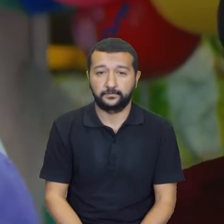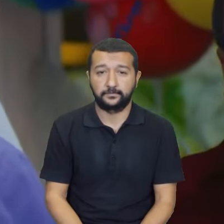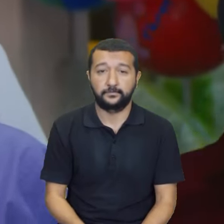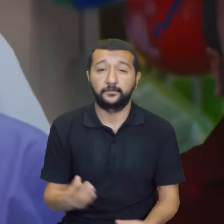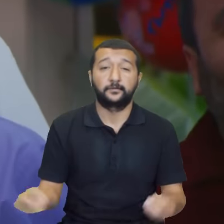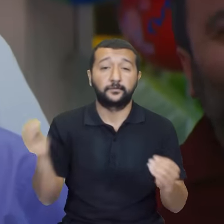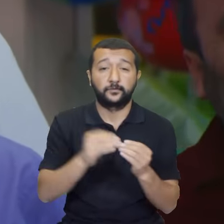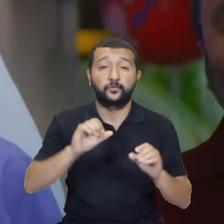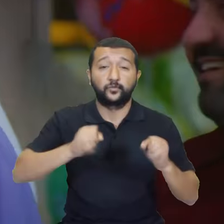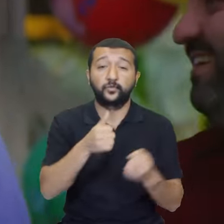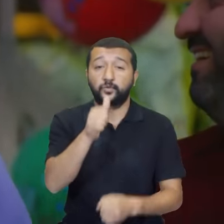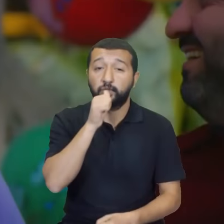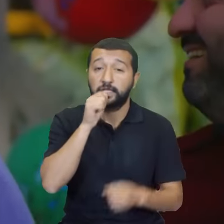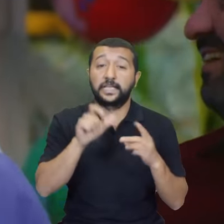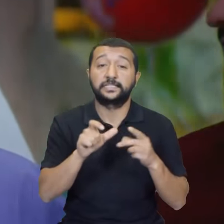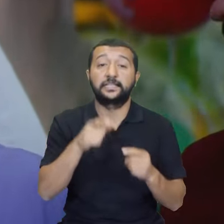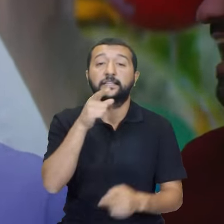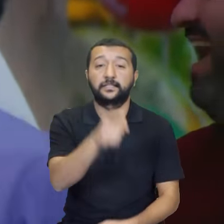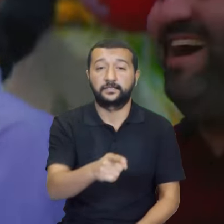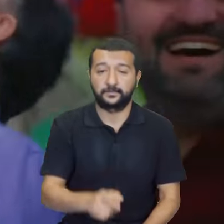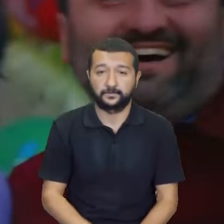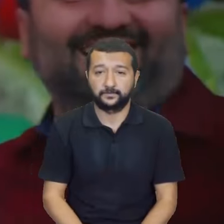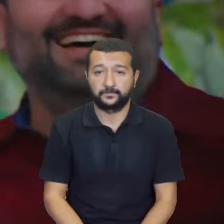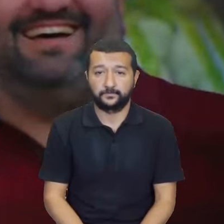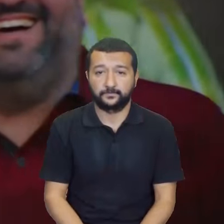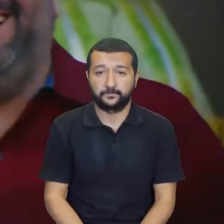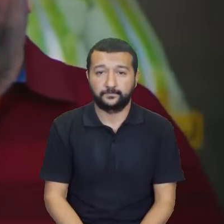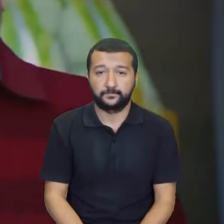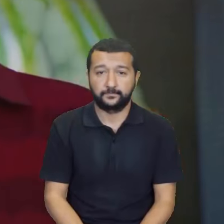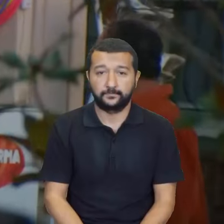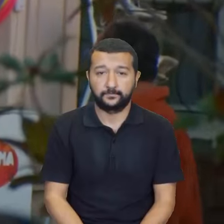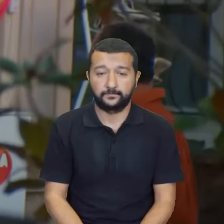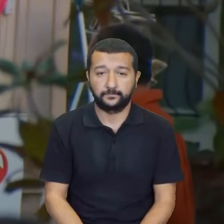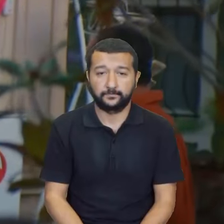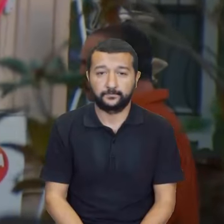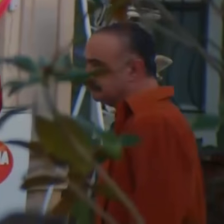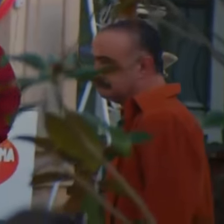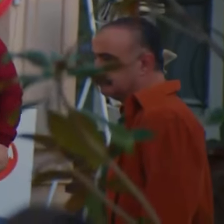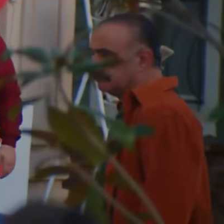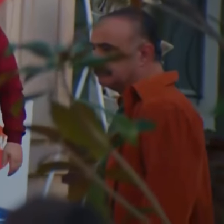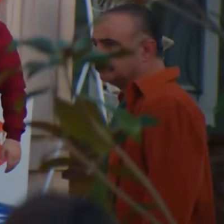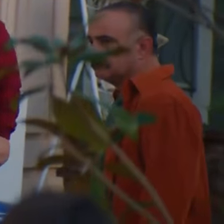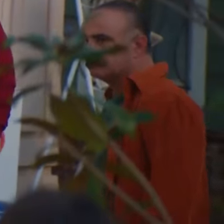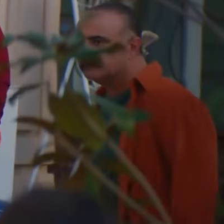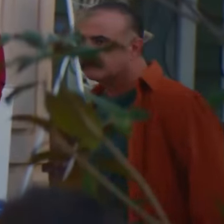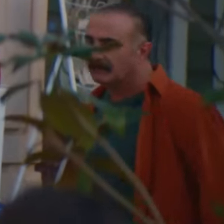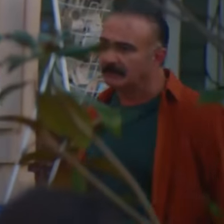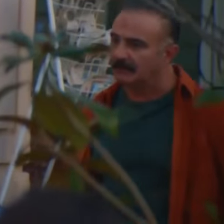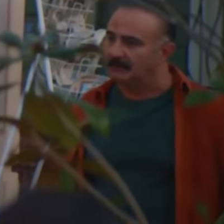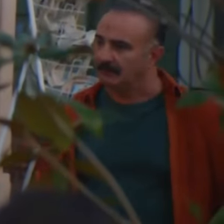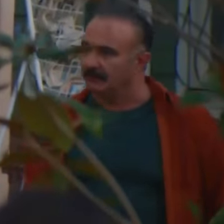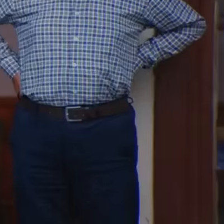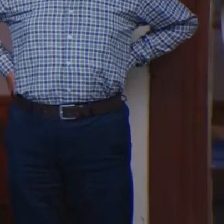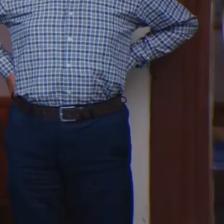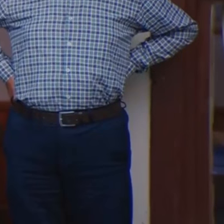Şener. Üstüne soğuk su iç Şener. Camda miras değil, mavi kahve yazılı.